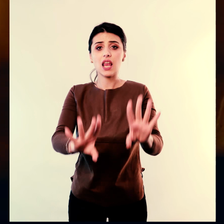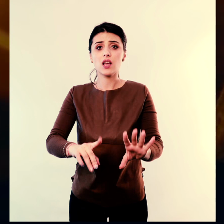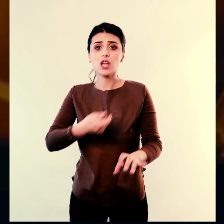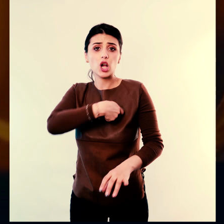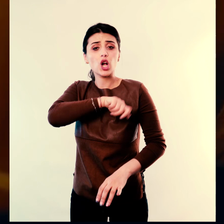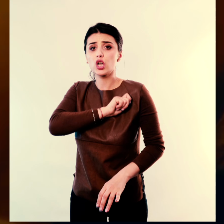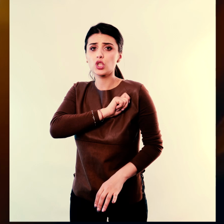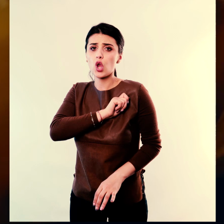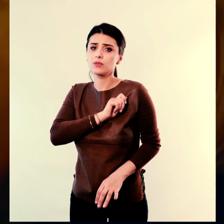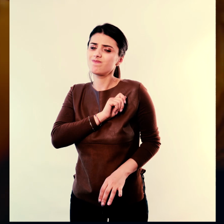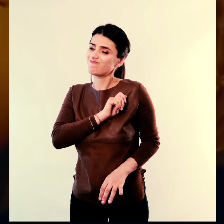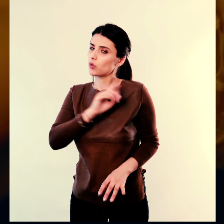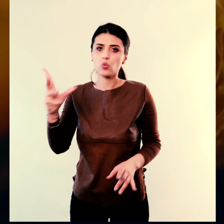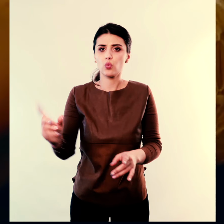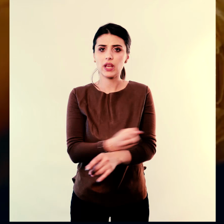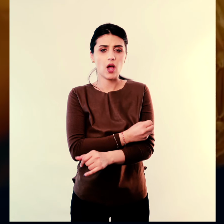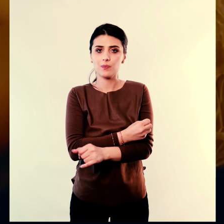las controlul.